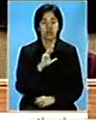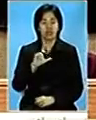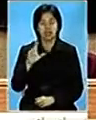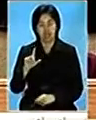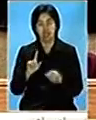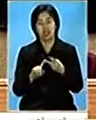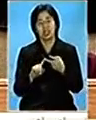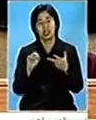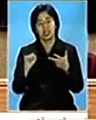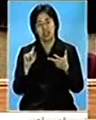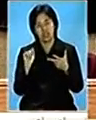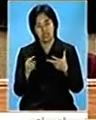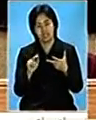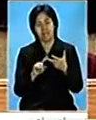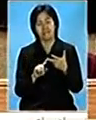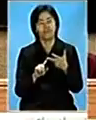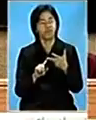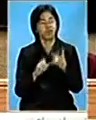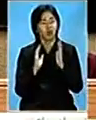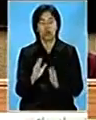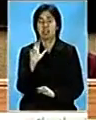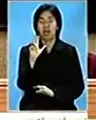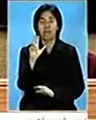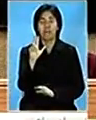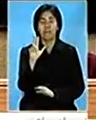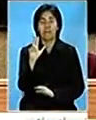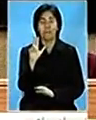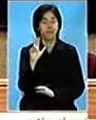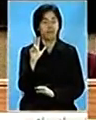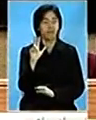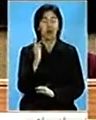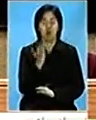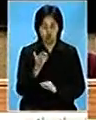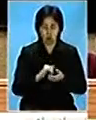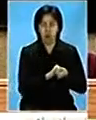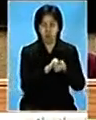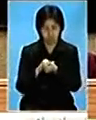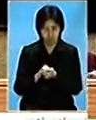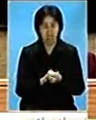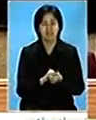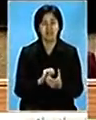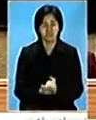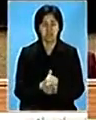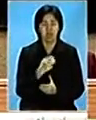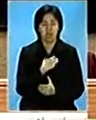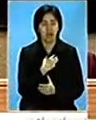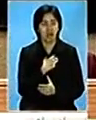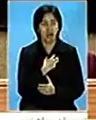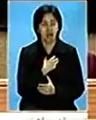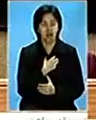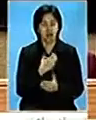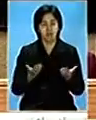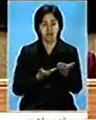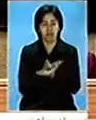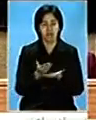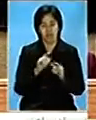าท่านสาธิตนะครับอันนี้3ท่านนี้ผมขอความร่วมมือนะครับว่าเพื่อที่จะเราจะได้พิจารณ